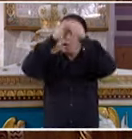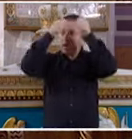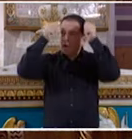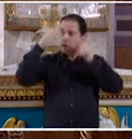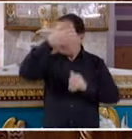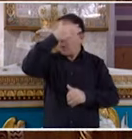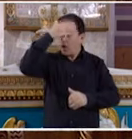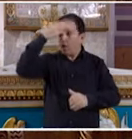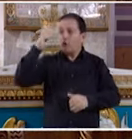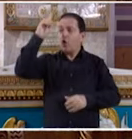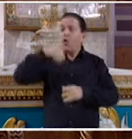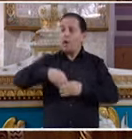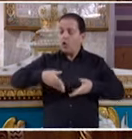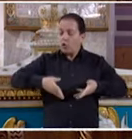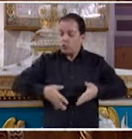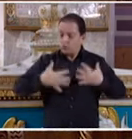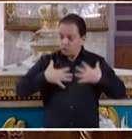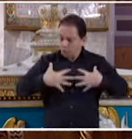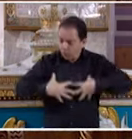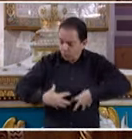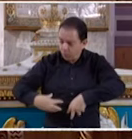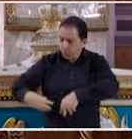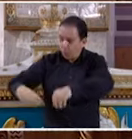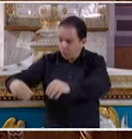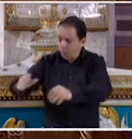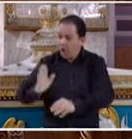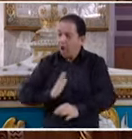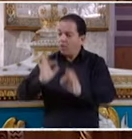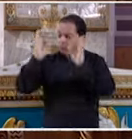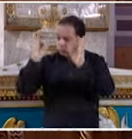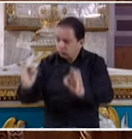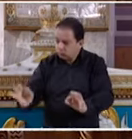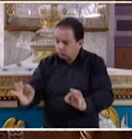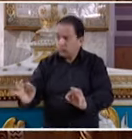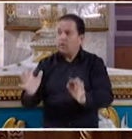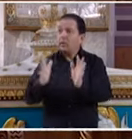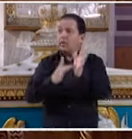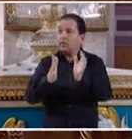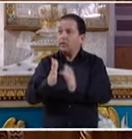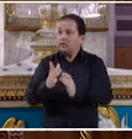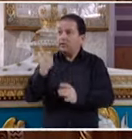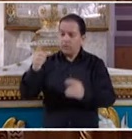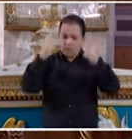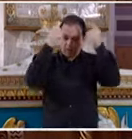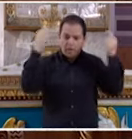Αγίας Θεοτόκου και αη Παρθένου Μαρίας ατρέπτος